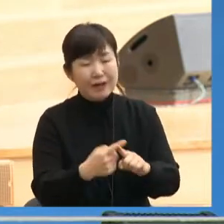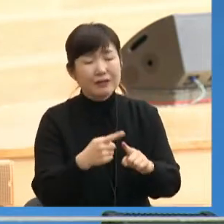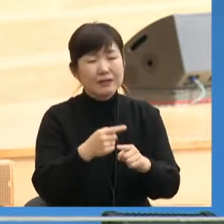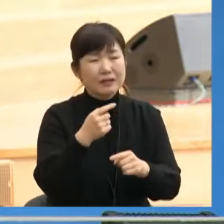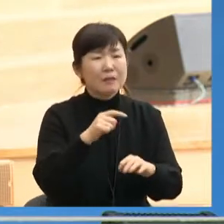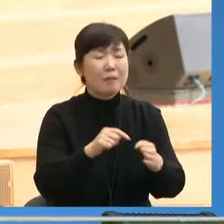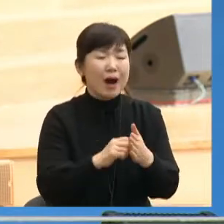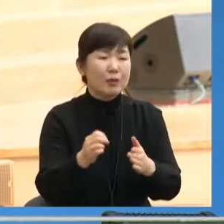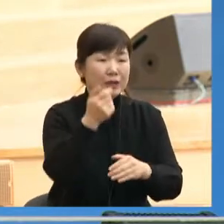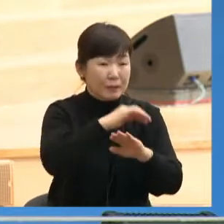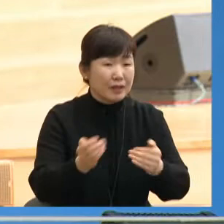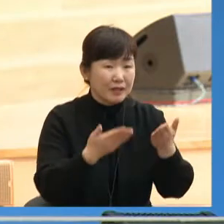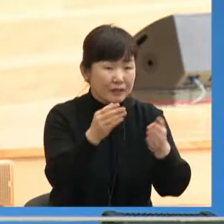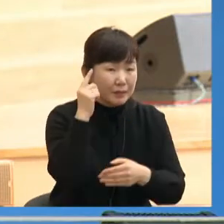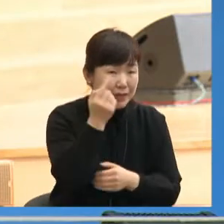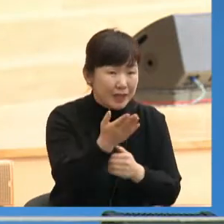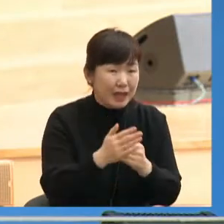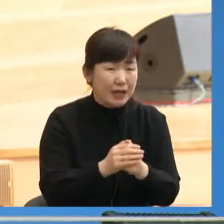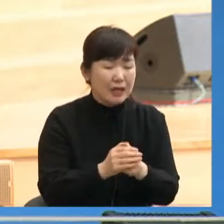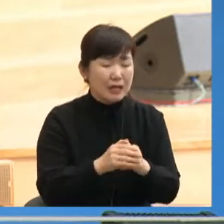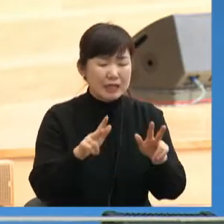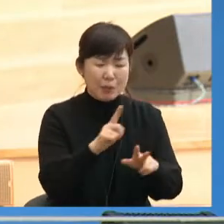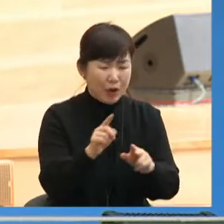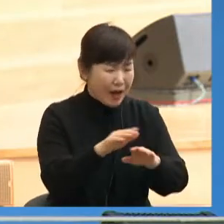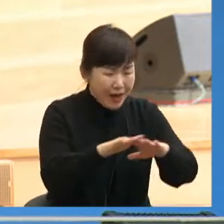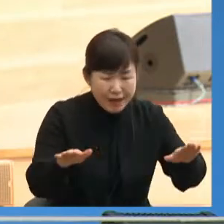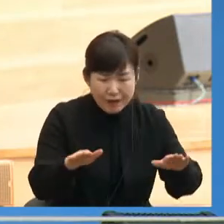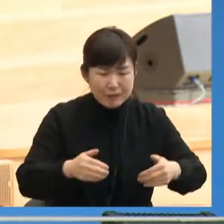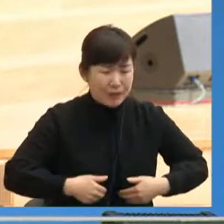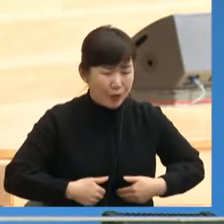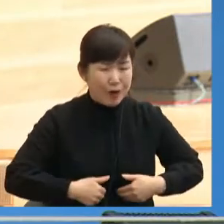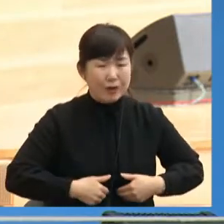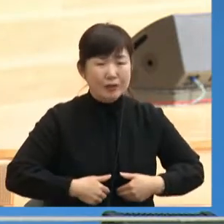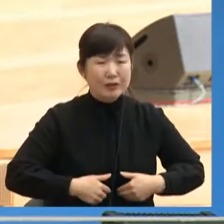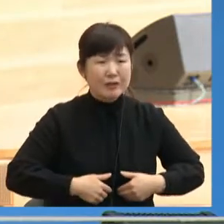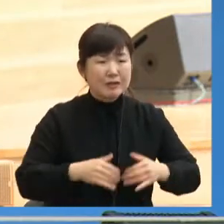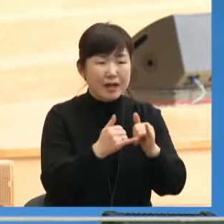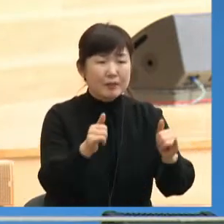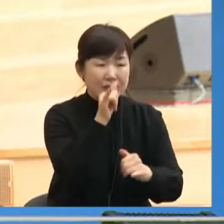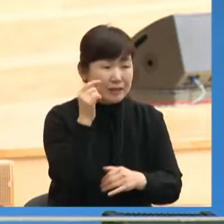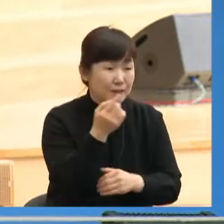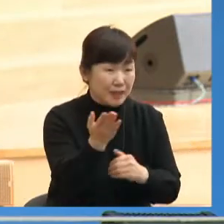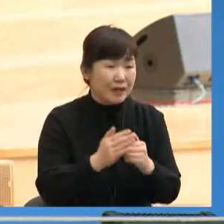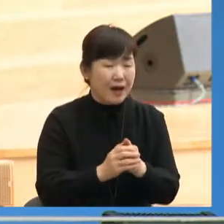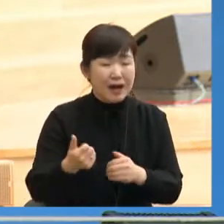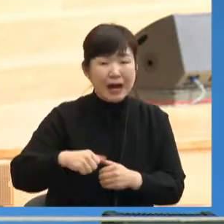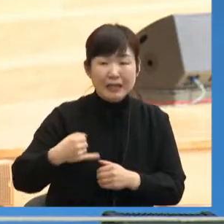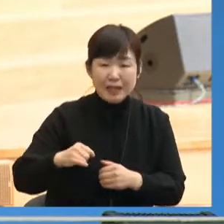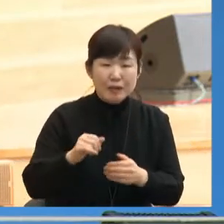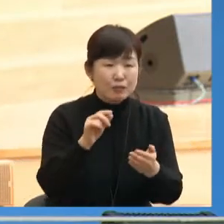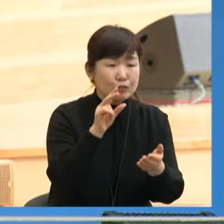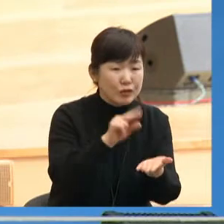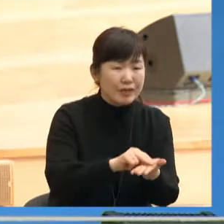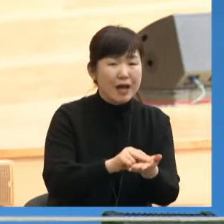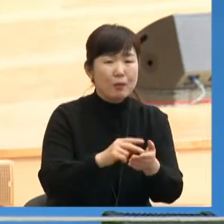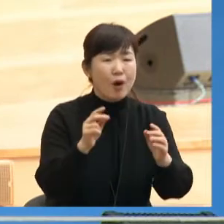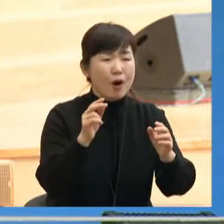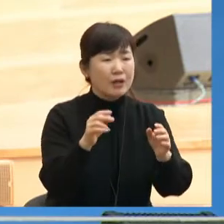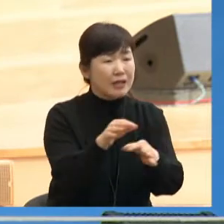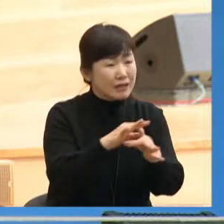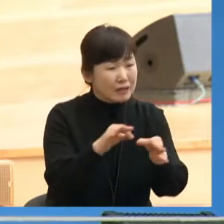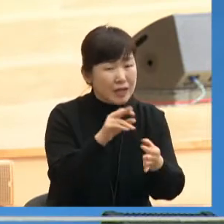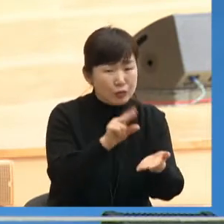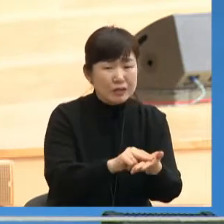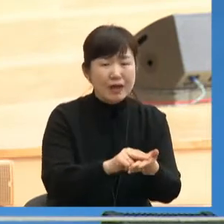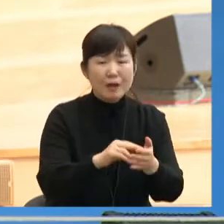계십니까? 지금 당장 무언가 해결돼야 살 수 있는 분들 계십니까? 자녀의 문제, 사업의 문제, 가정의 문제로